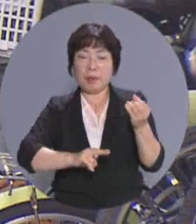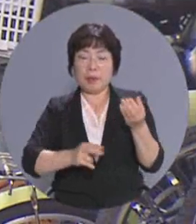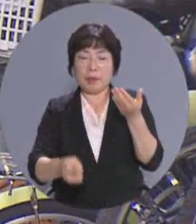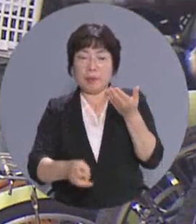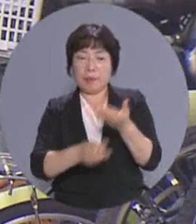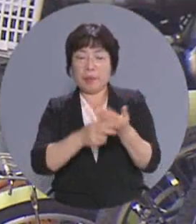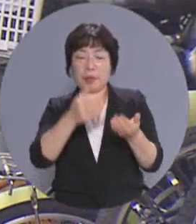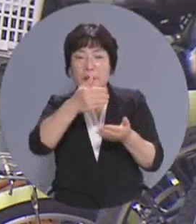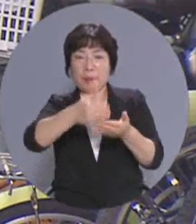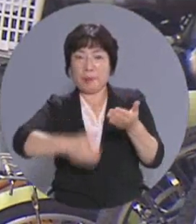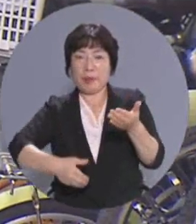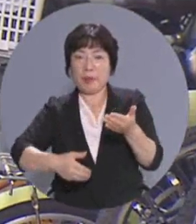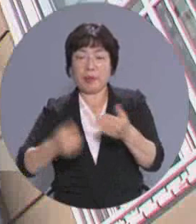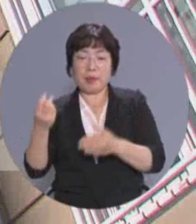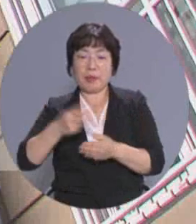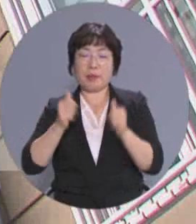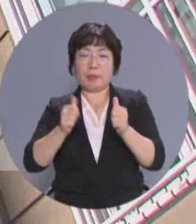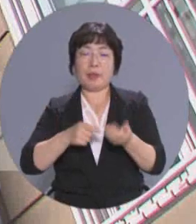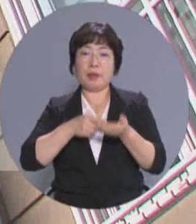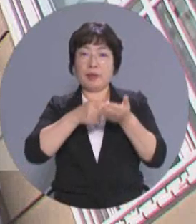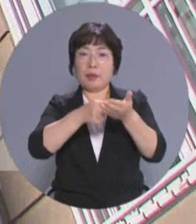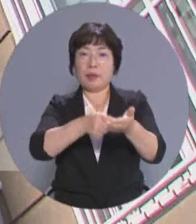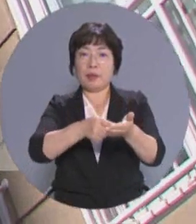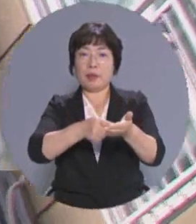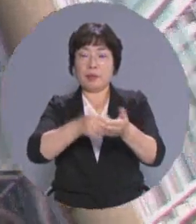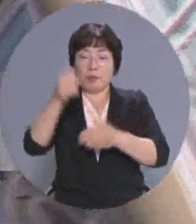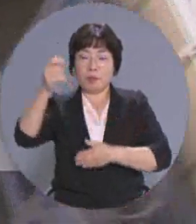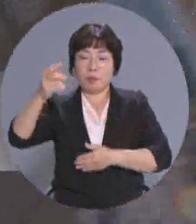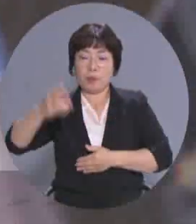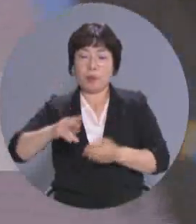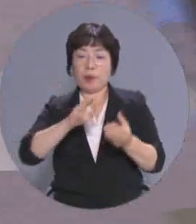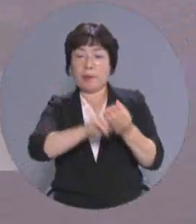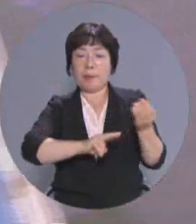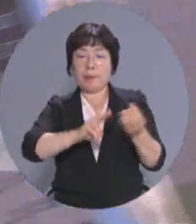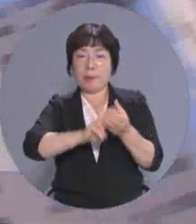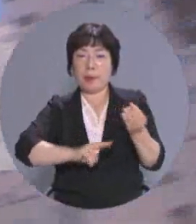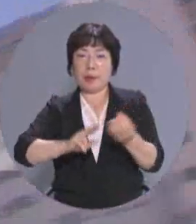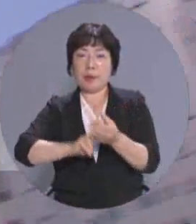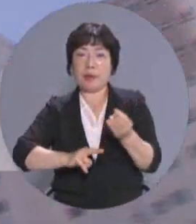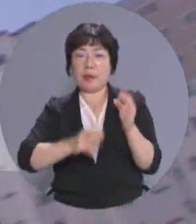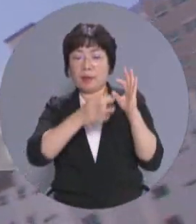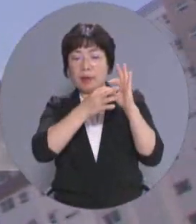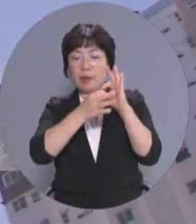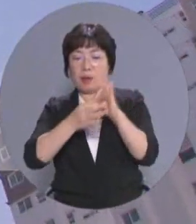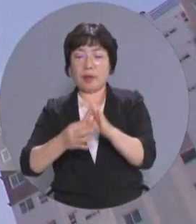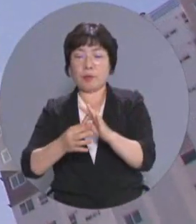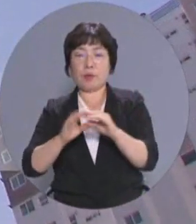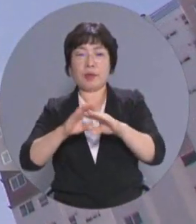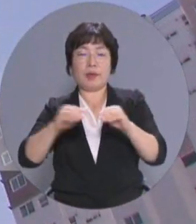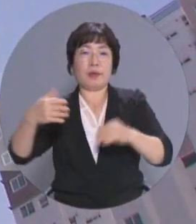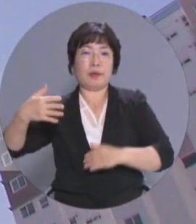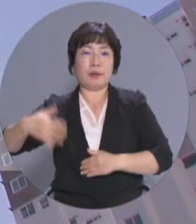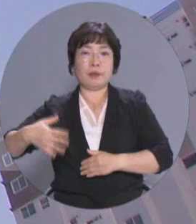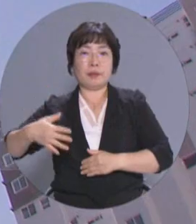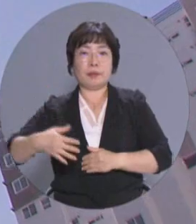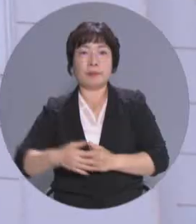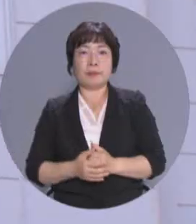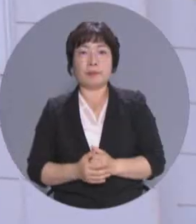부당하게 제외됐다며 제기한 법적 다툼은 수차례 매각이 이뤄지면서 아직도 마무리되지 못하고